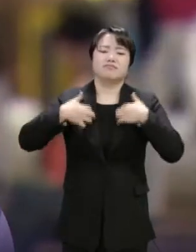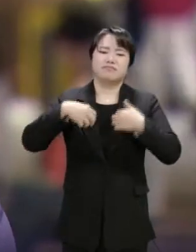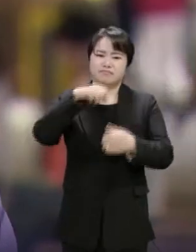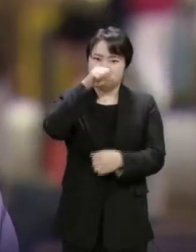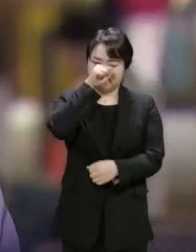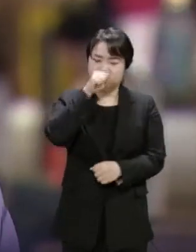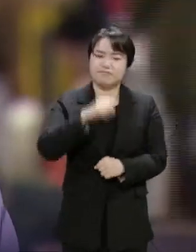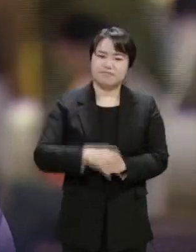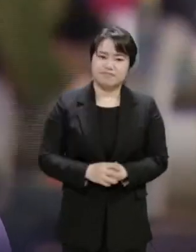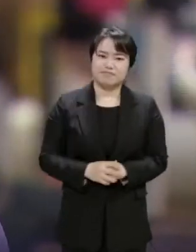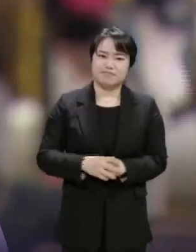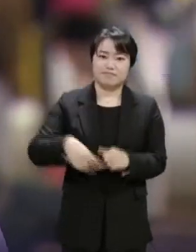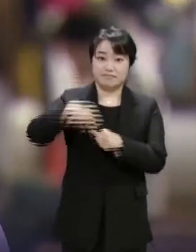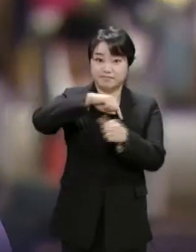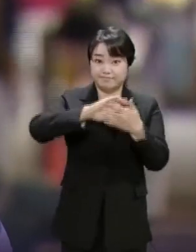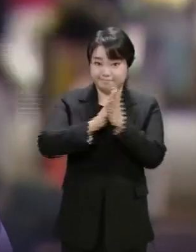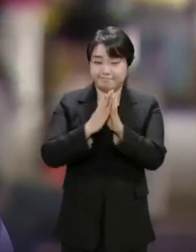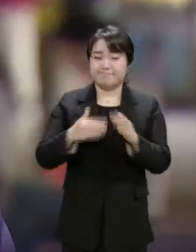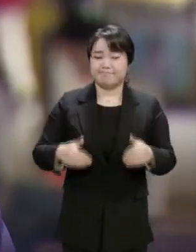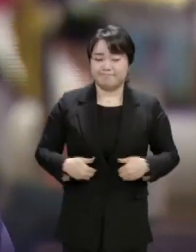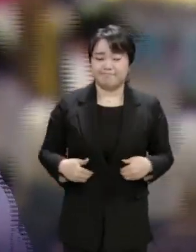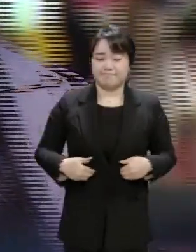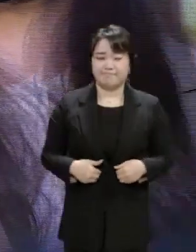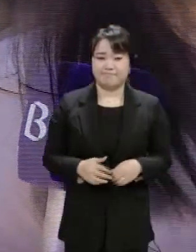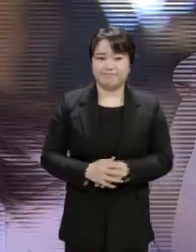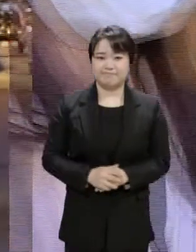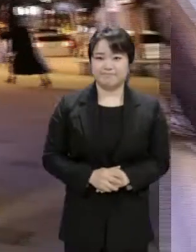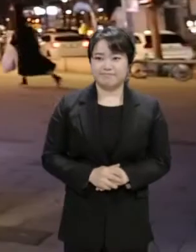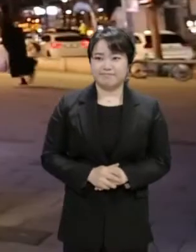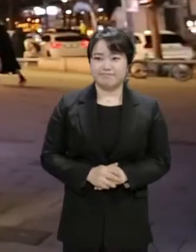이제 상황이 만들어졌으면 좋겠습니다.